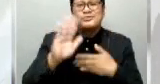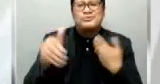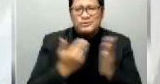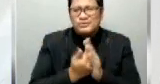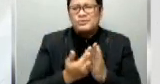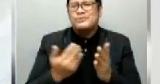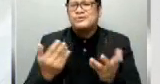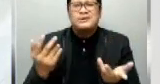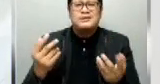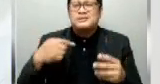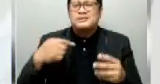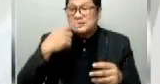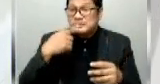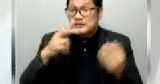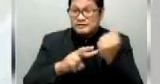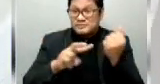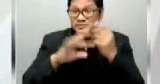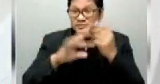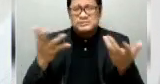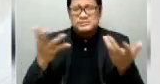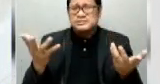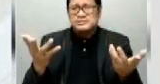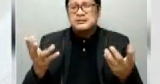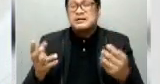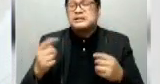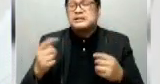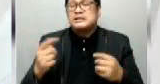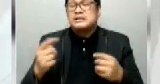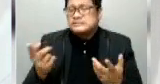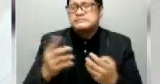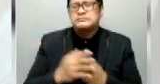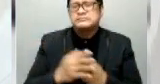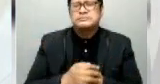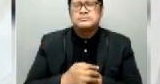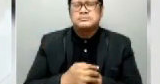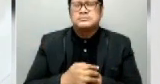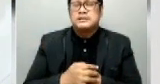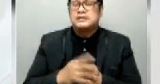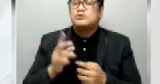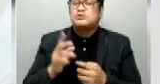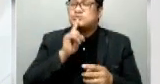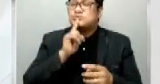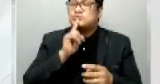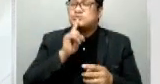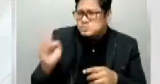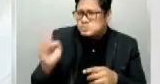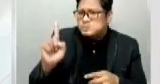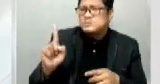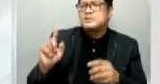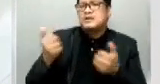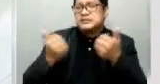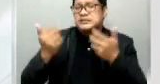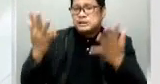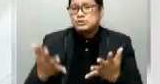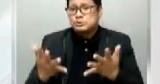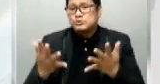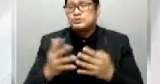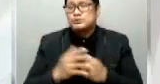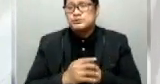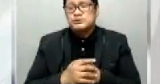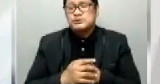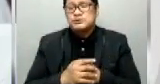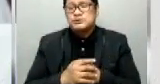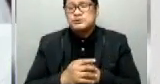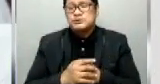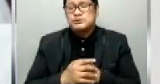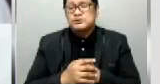naman constructive or phrased in a way na talagang tumitira sa administrasyon is of course part and parcel of